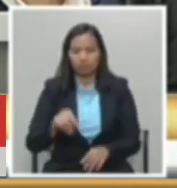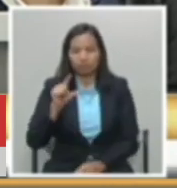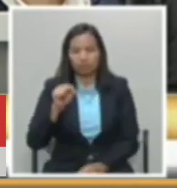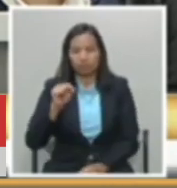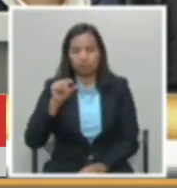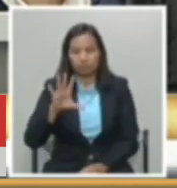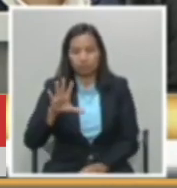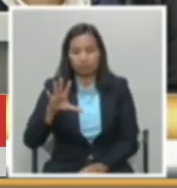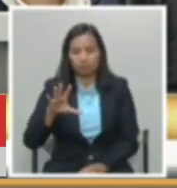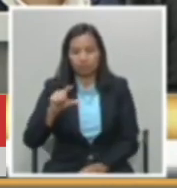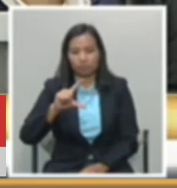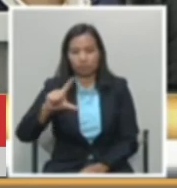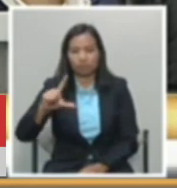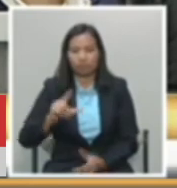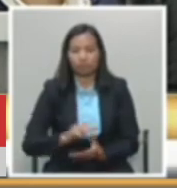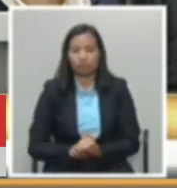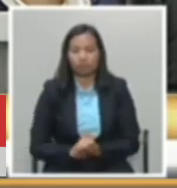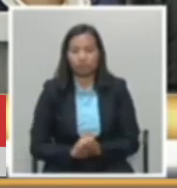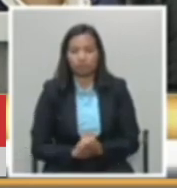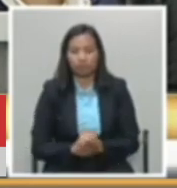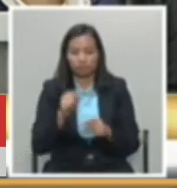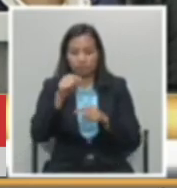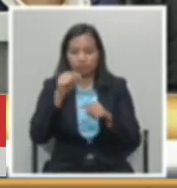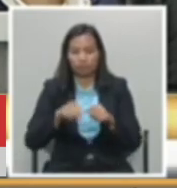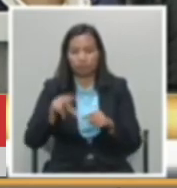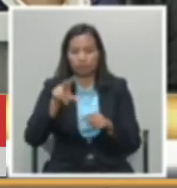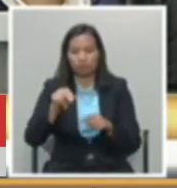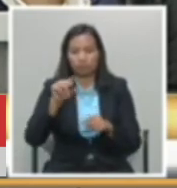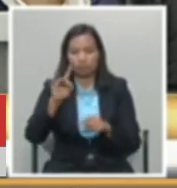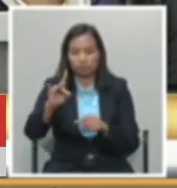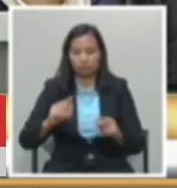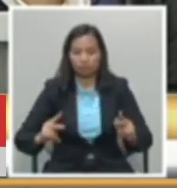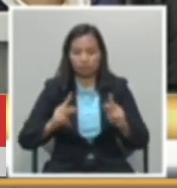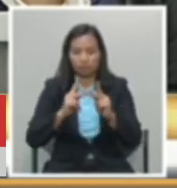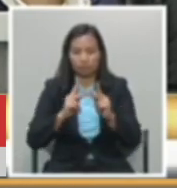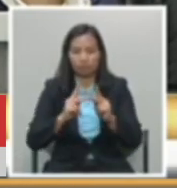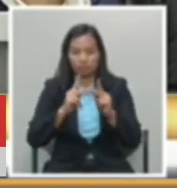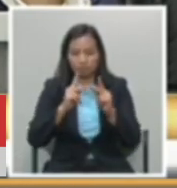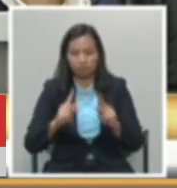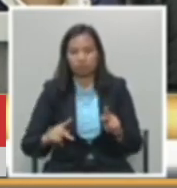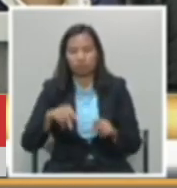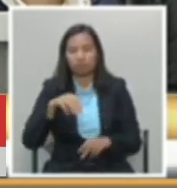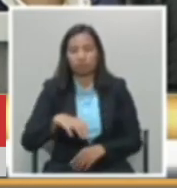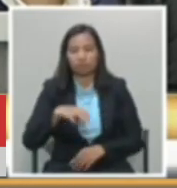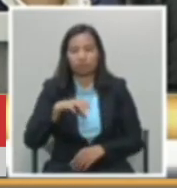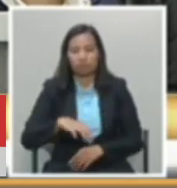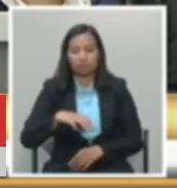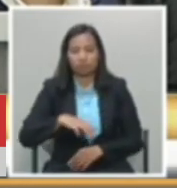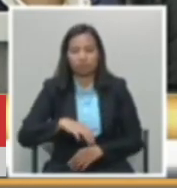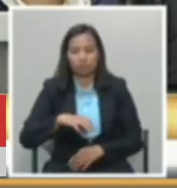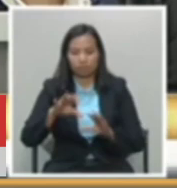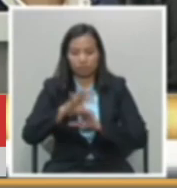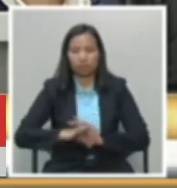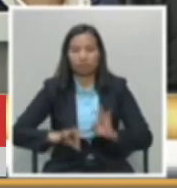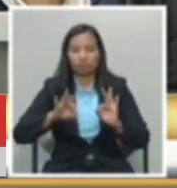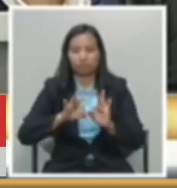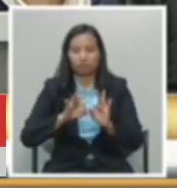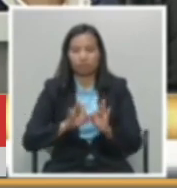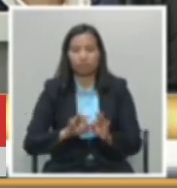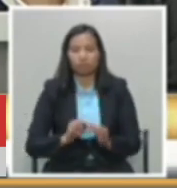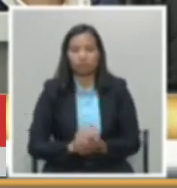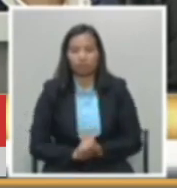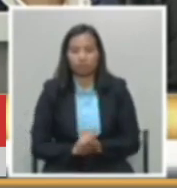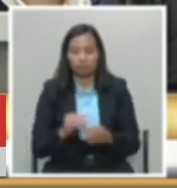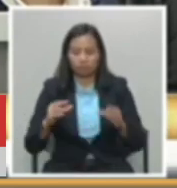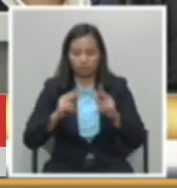25ล้านบาทเศษลด38ล้านบาทกรมนี้เป็นกรมที่ดิฉันคิดว่าให้สำคัญไม่แพ้